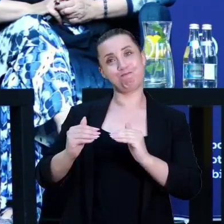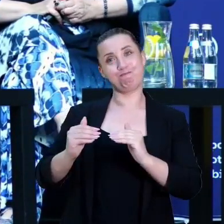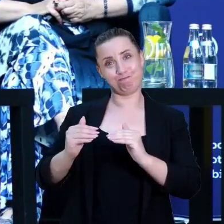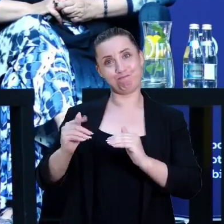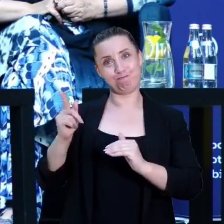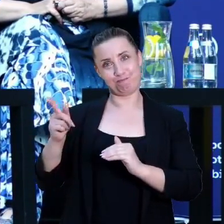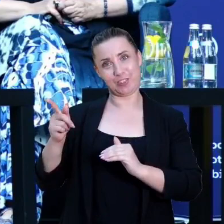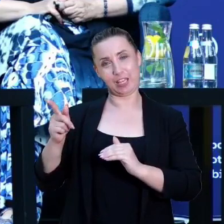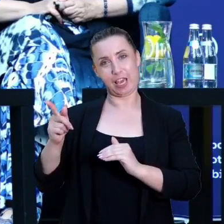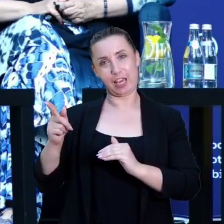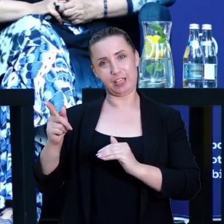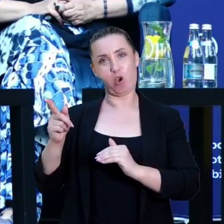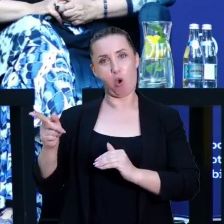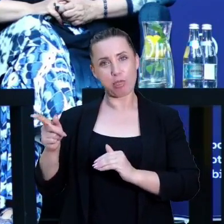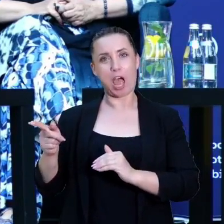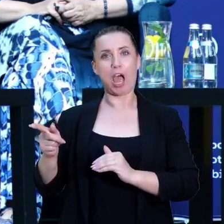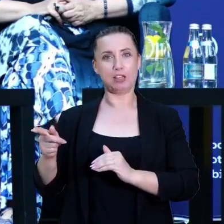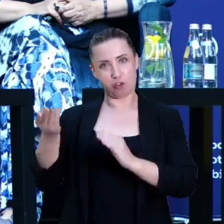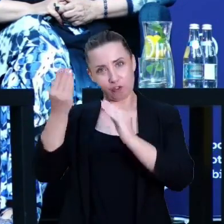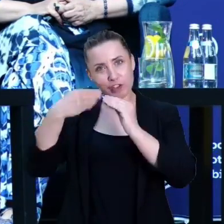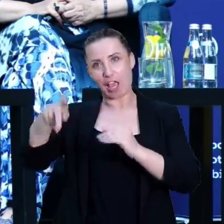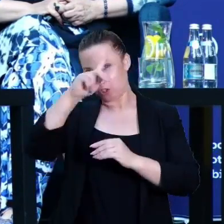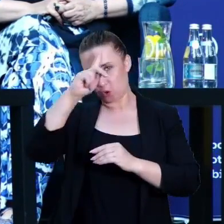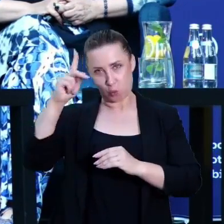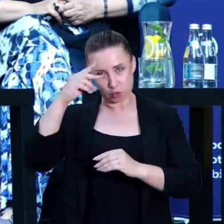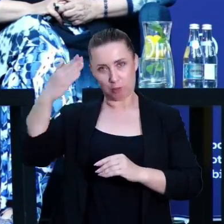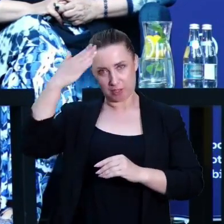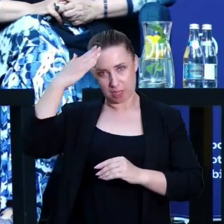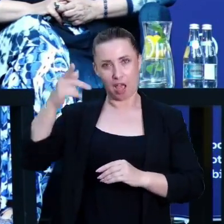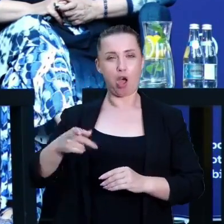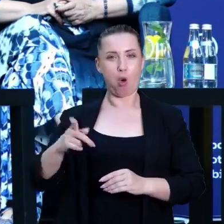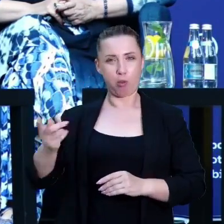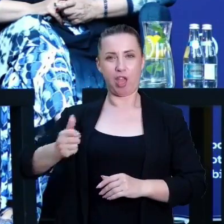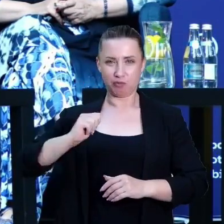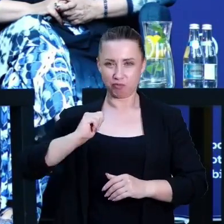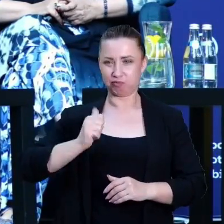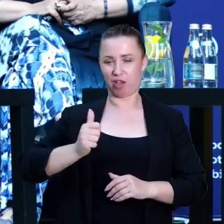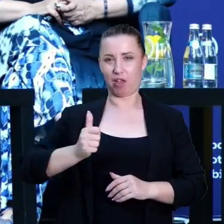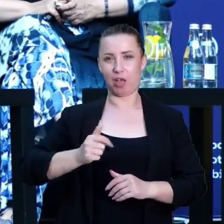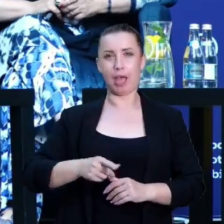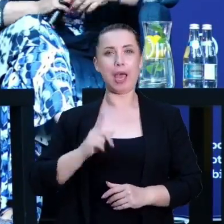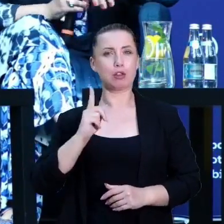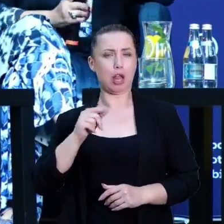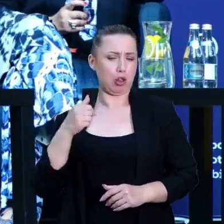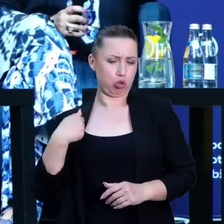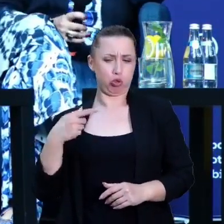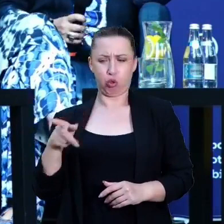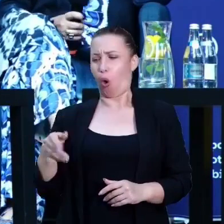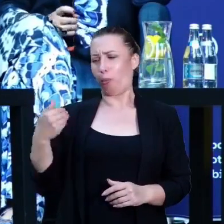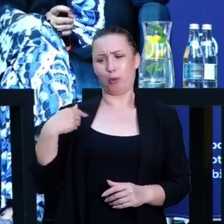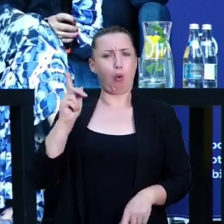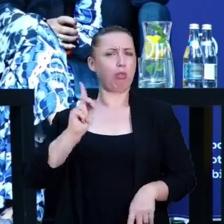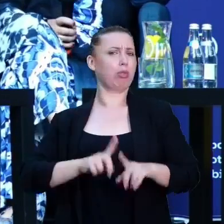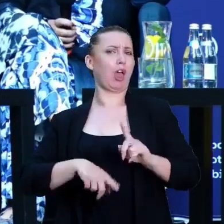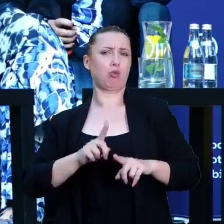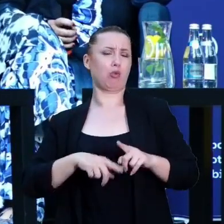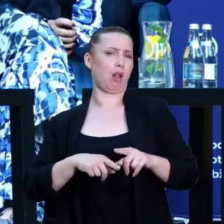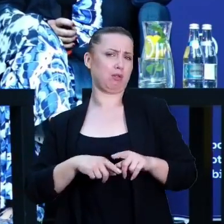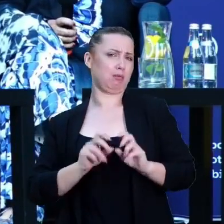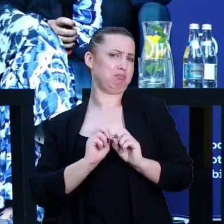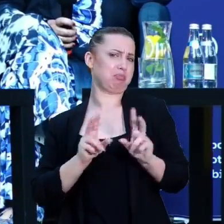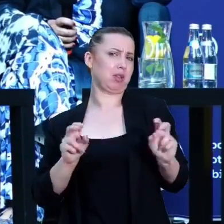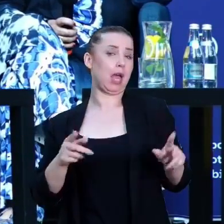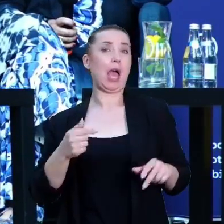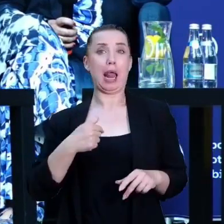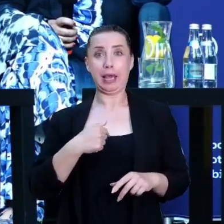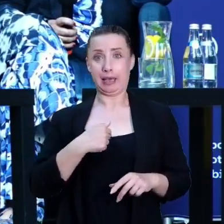dużo wyższa w hierarchii, prawda, tej zawodowej, ale to było w jakiś sposób naturalne i oczywiste, natomiast